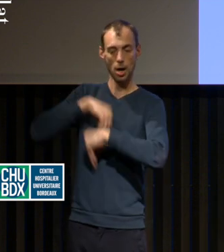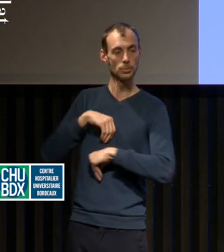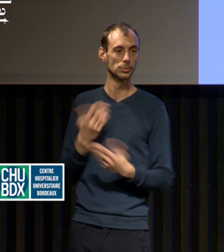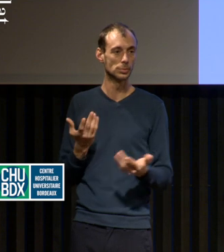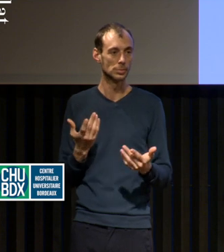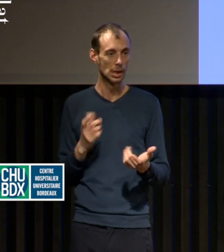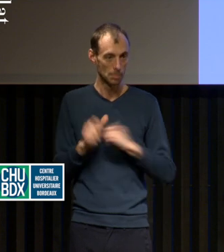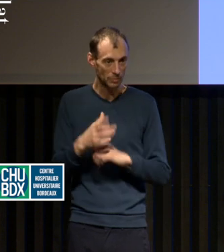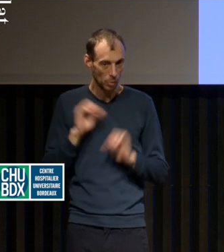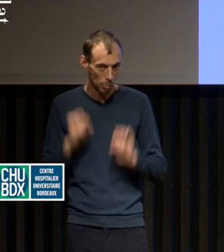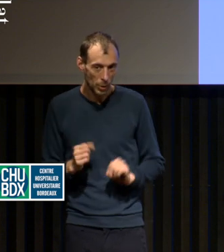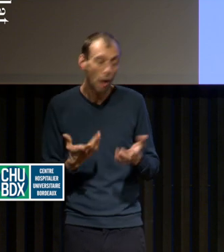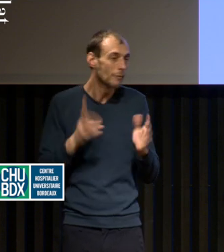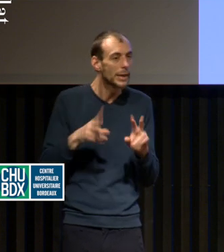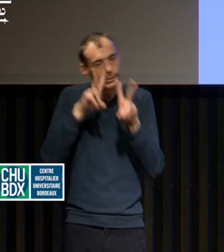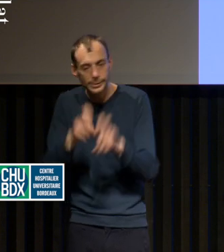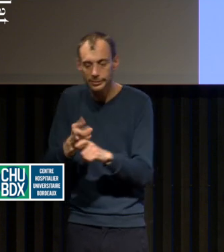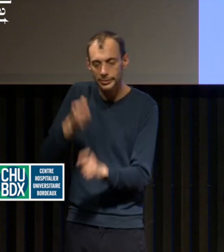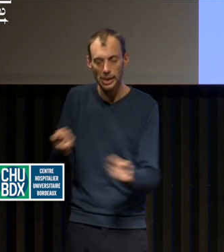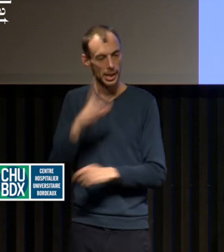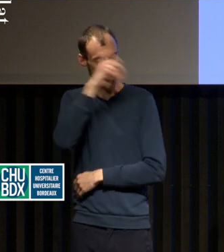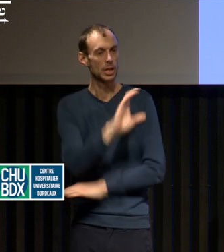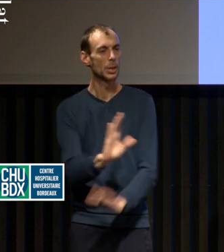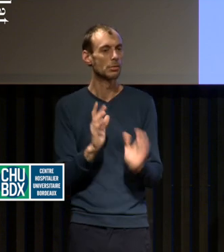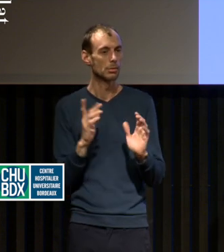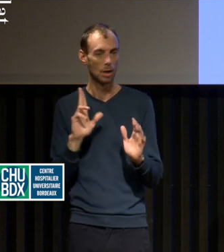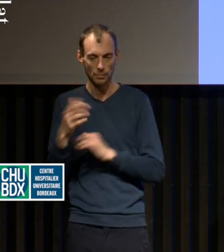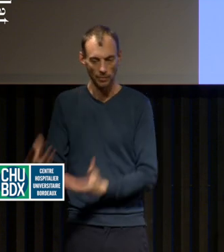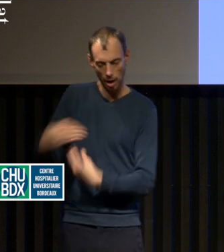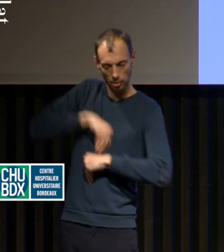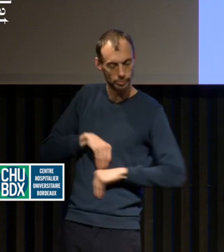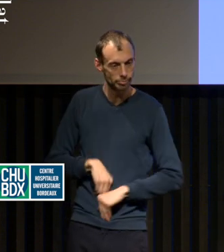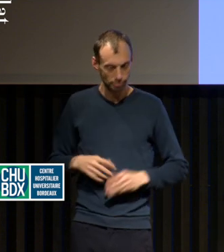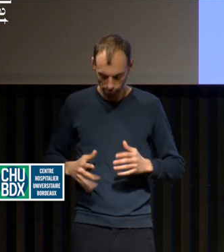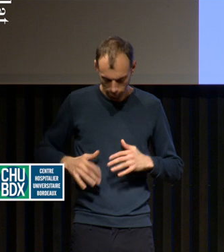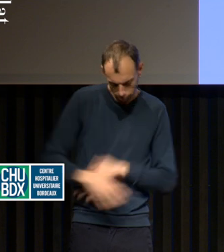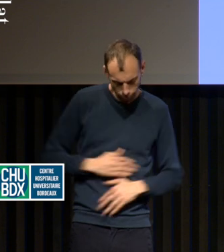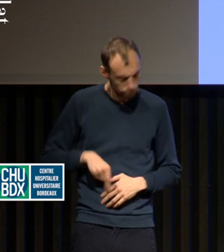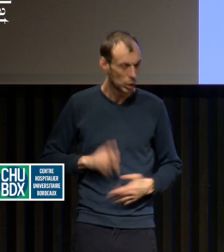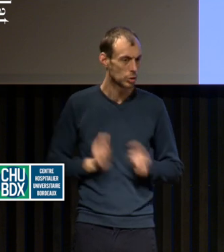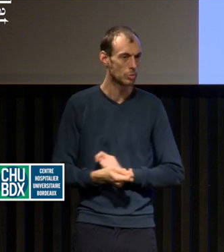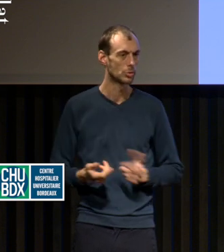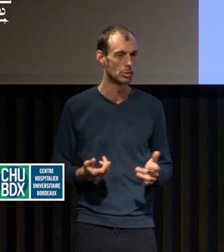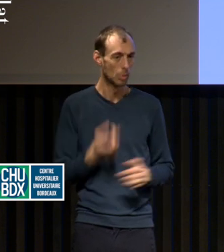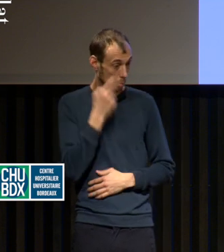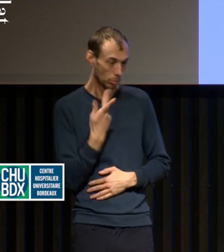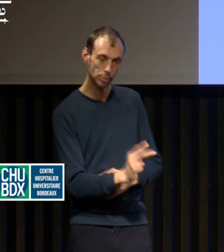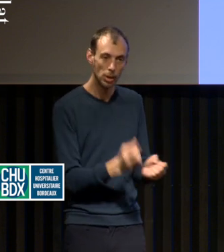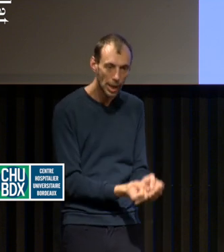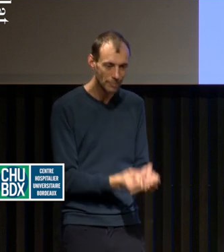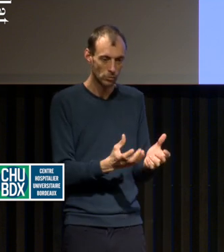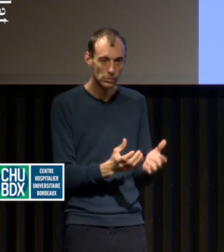difficile à étudier, qui vont sans doute avoir un impact sur le microbiote, sa maturation quand on est enfant, quand on est bébé, pardon, et puis ensuite son